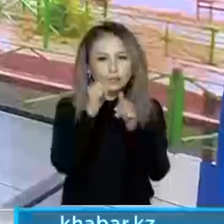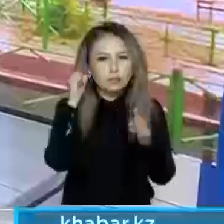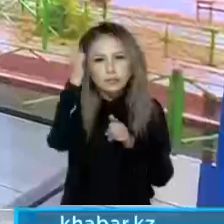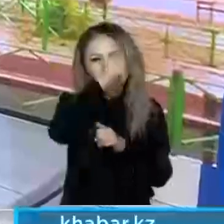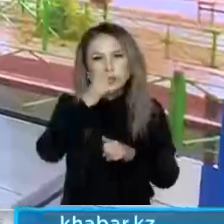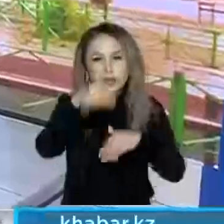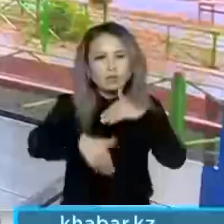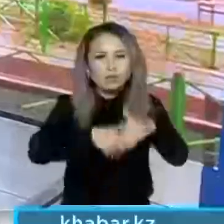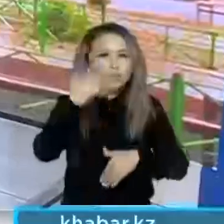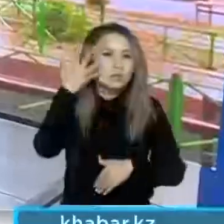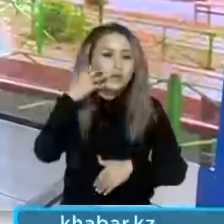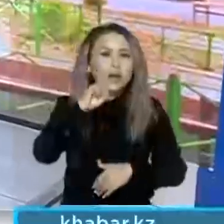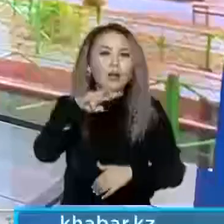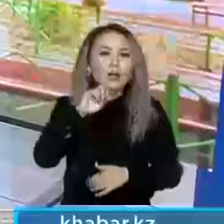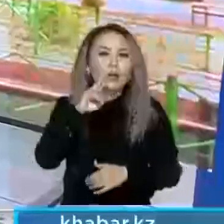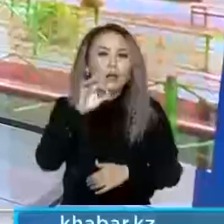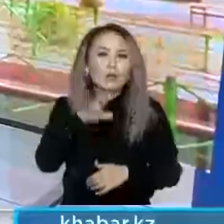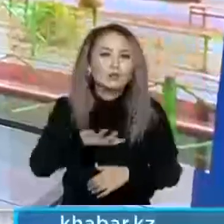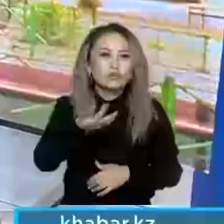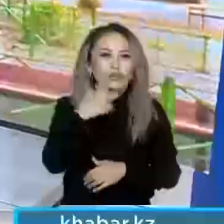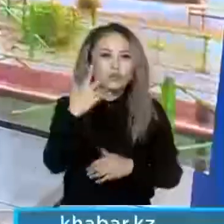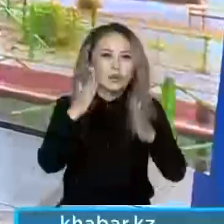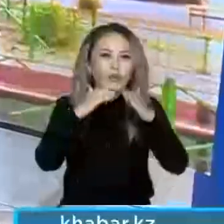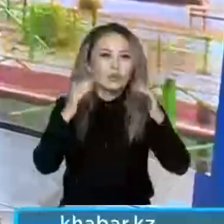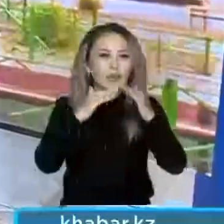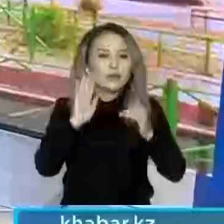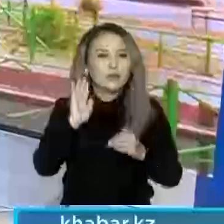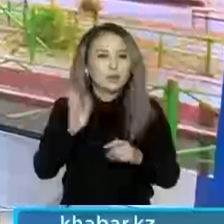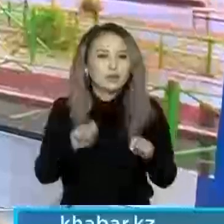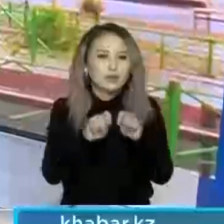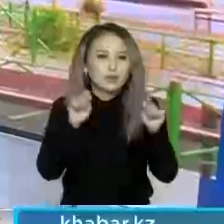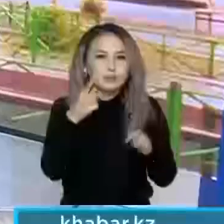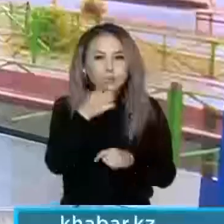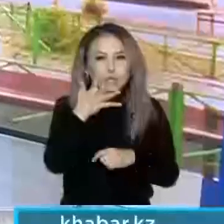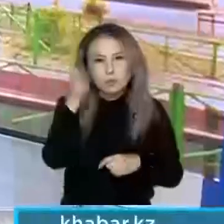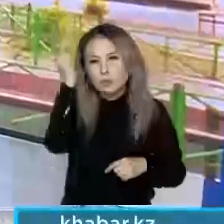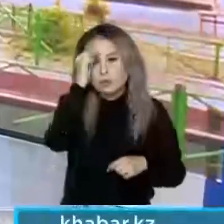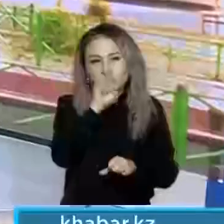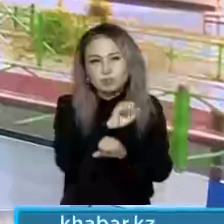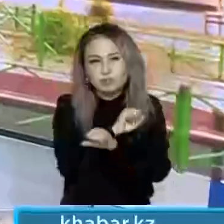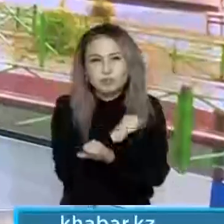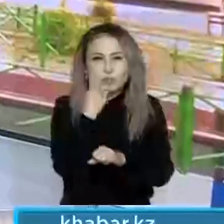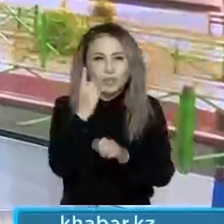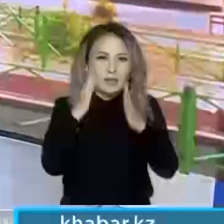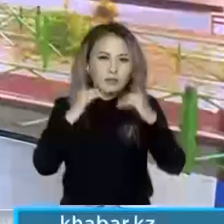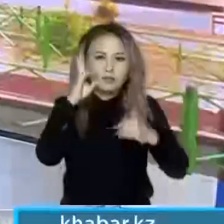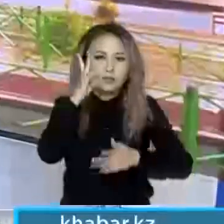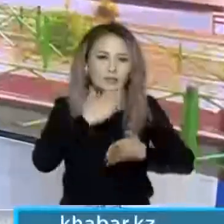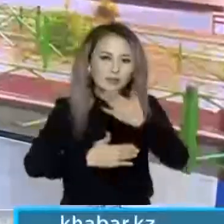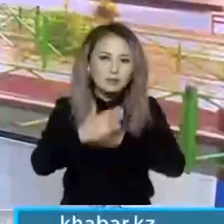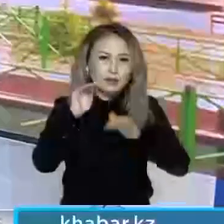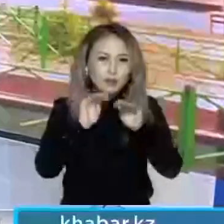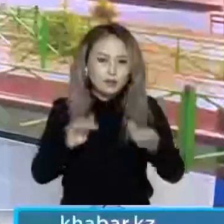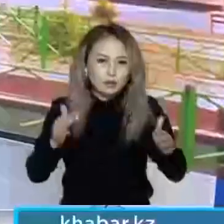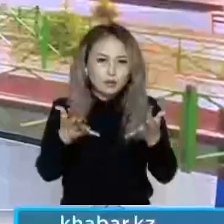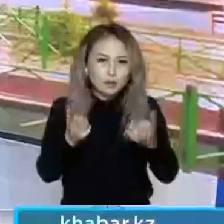Биылғы шомылу маусымы кезінде Алакөл жағалауында үш жазғы лагерь жұмыс істейді. Онда 1500 оқушы демалады. Бір лагерь мүмкіндігі шектеулі